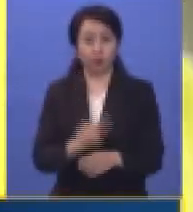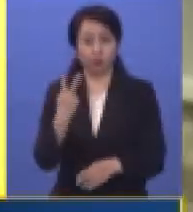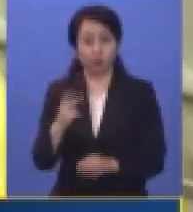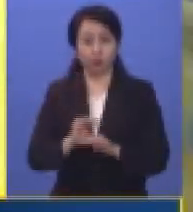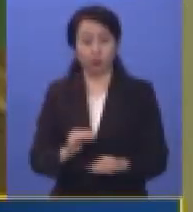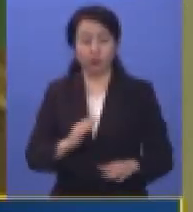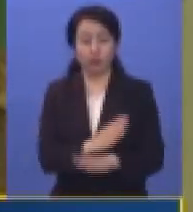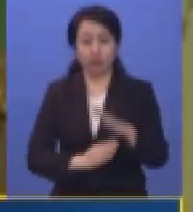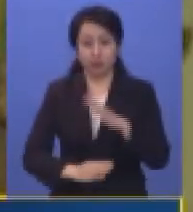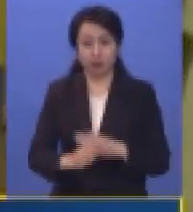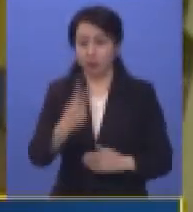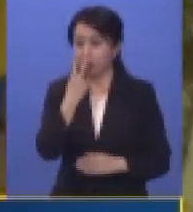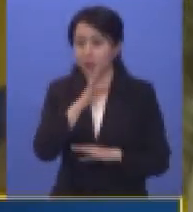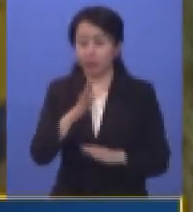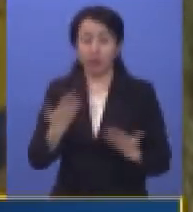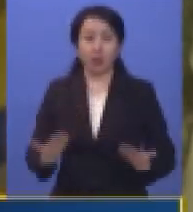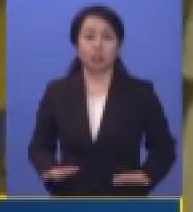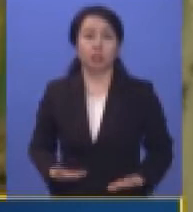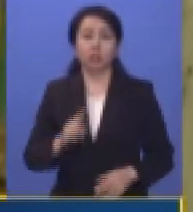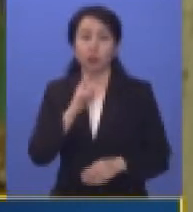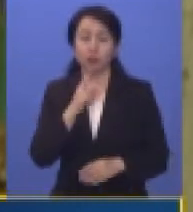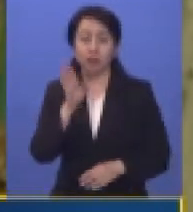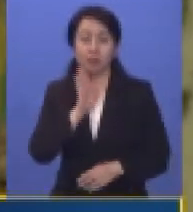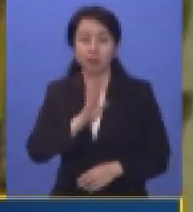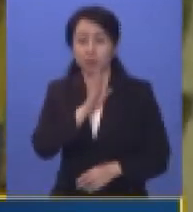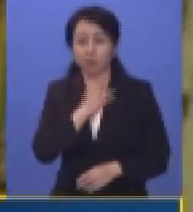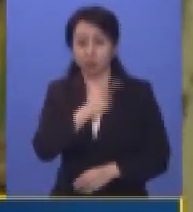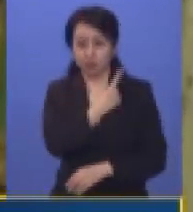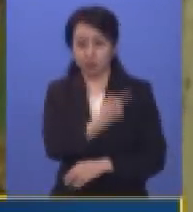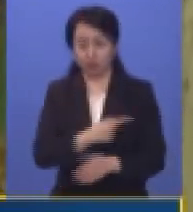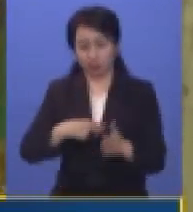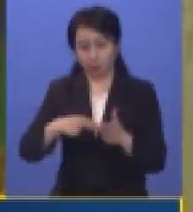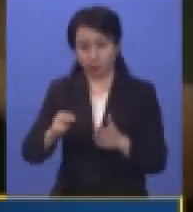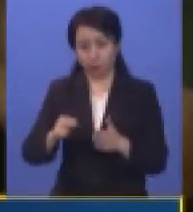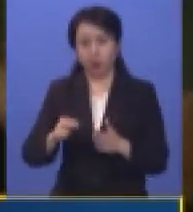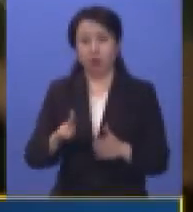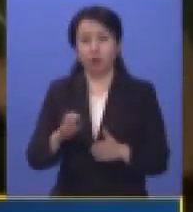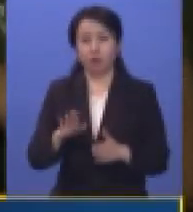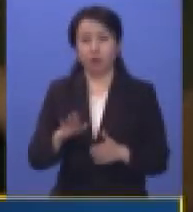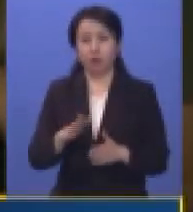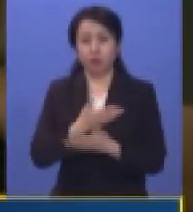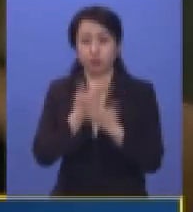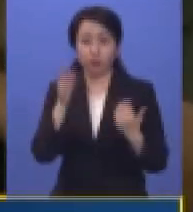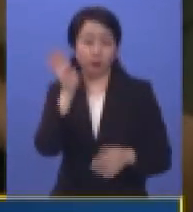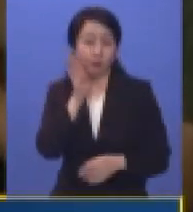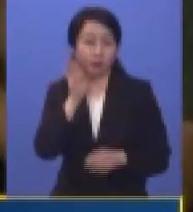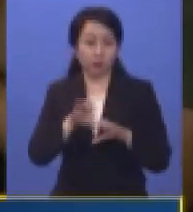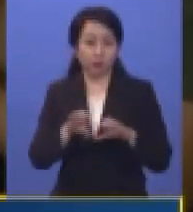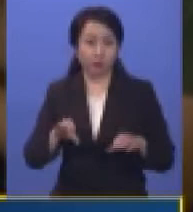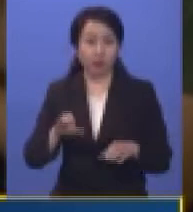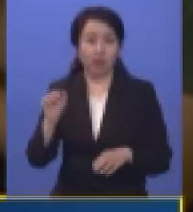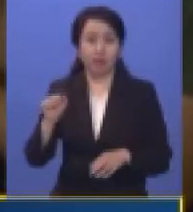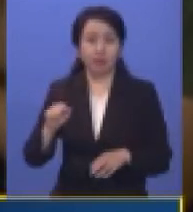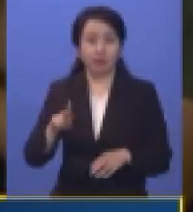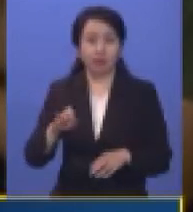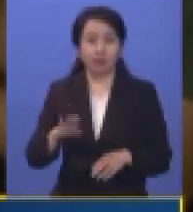с инвалидностью. Несмотря на жизненные трудности, женщина собственными силами приобрела жилплощадь. Ввиду отсутствия водоснабжения, выкопала